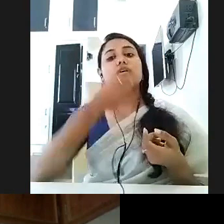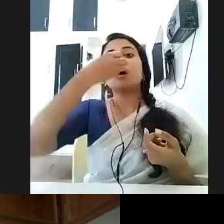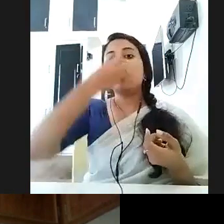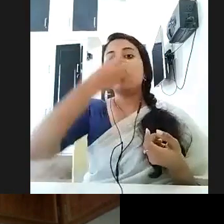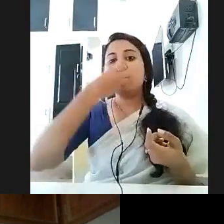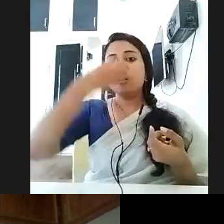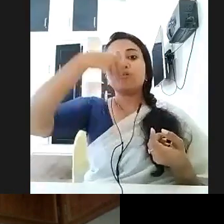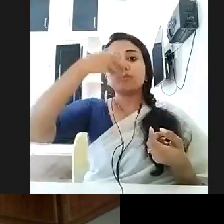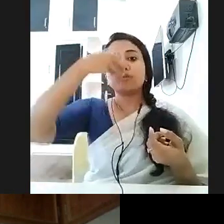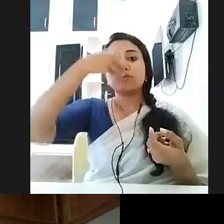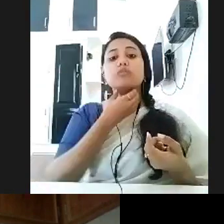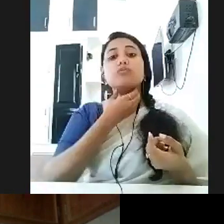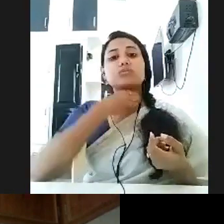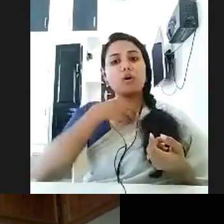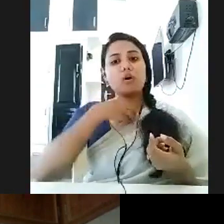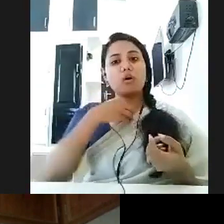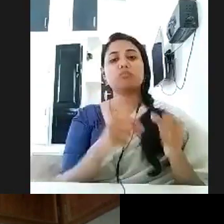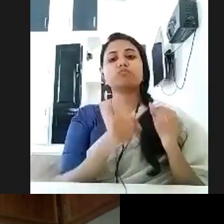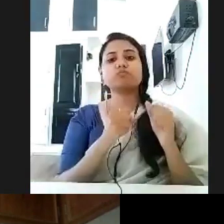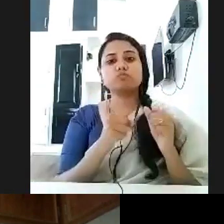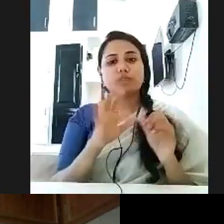ആവുന്നതായിരിക്കും. അപ്പോൾ ഇങ്ങനെയുള്ള